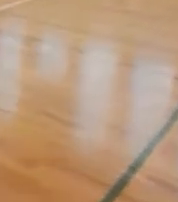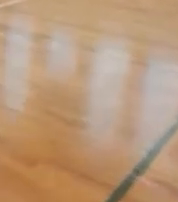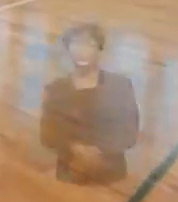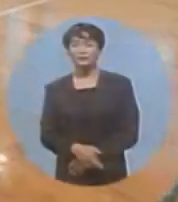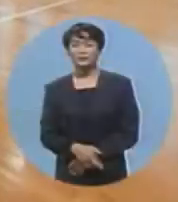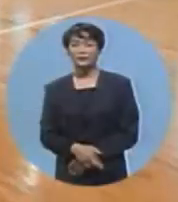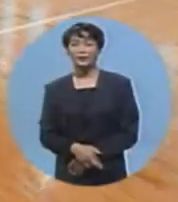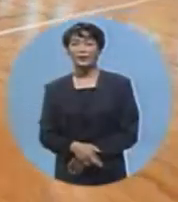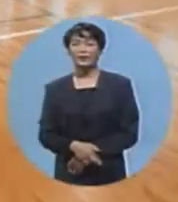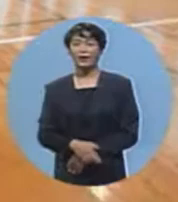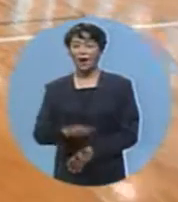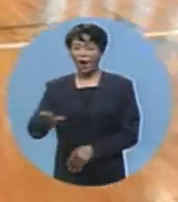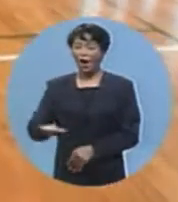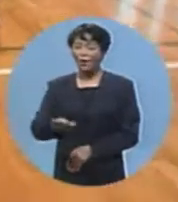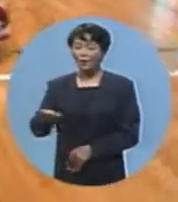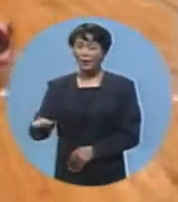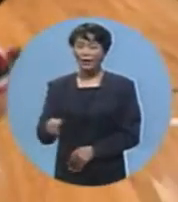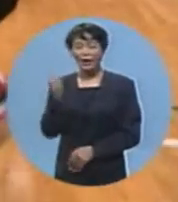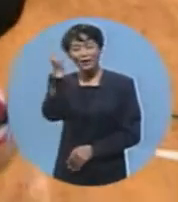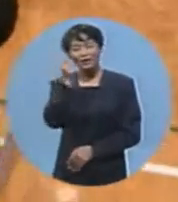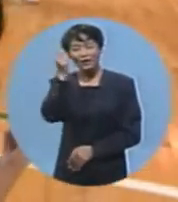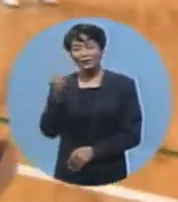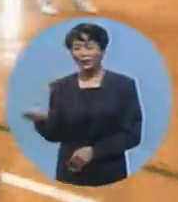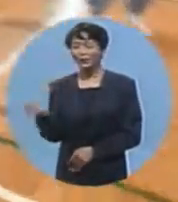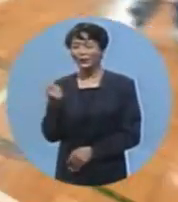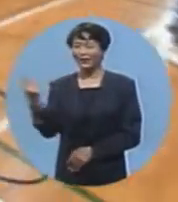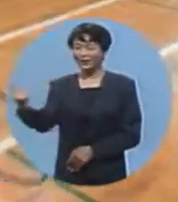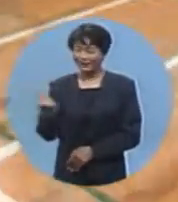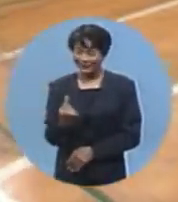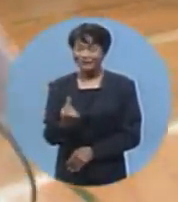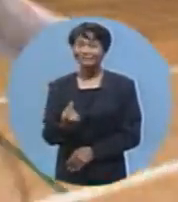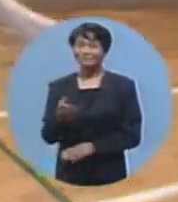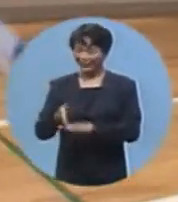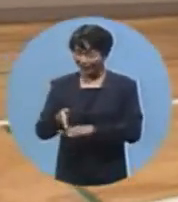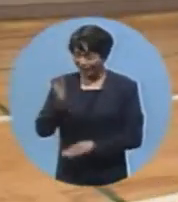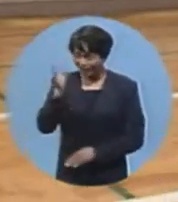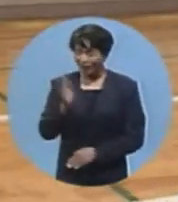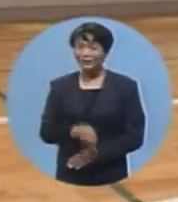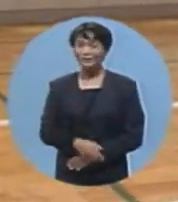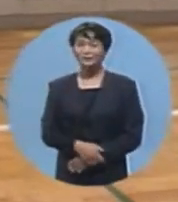おやおや、ボヤがタオルを持ってきたよ。 はい、ありがと